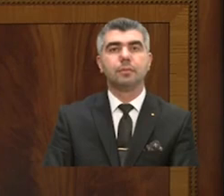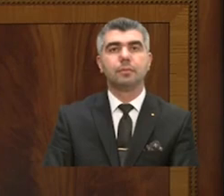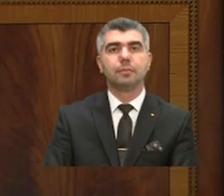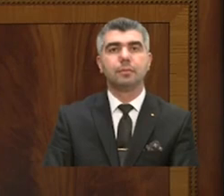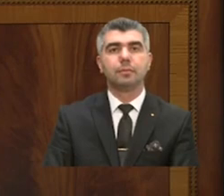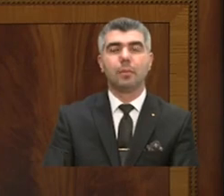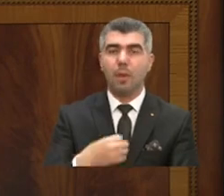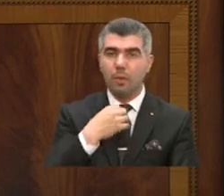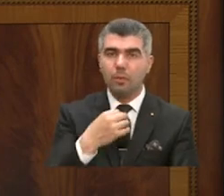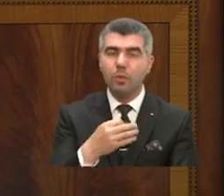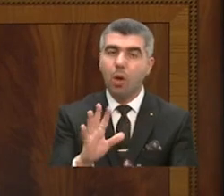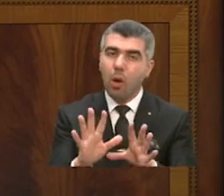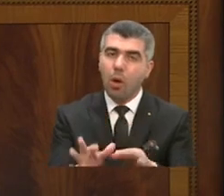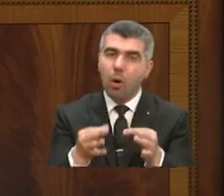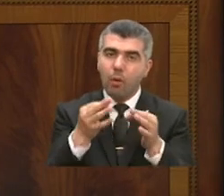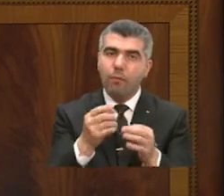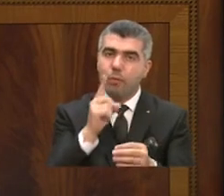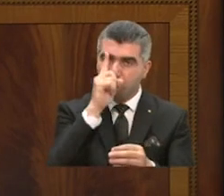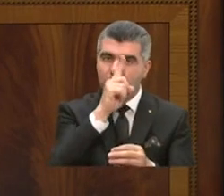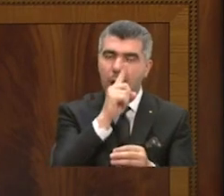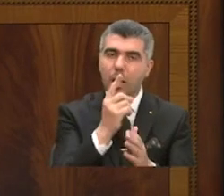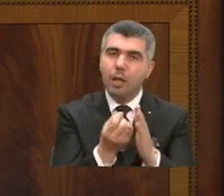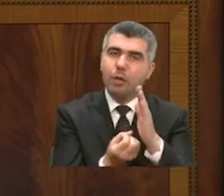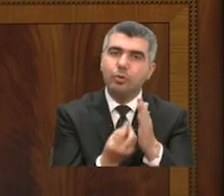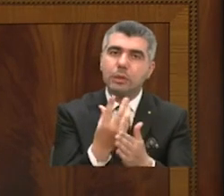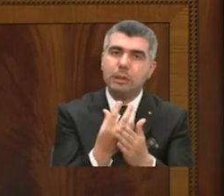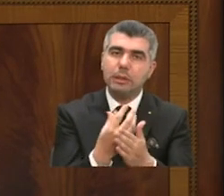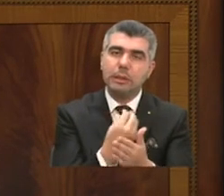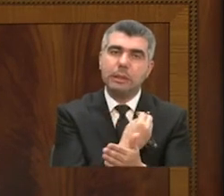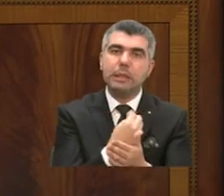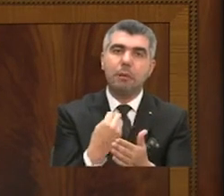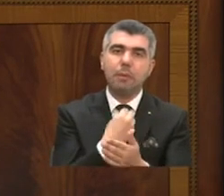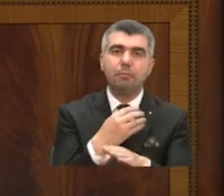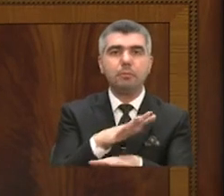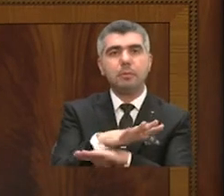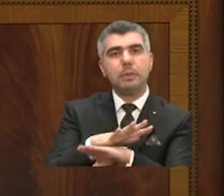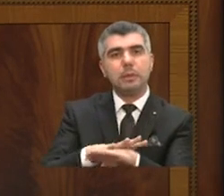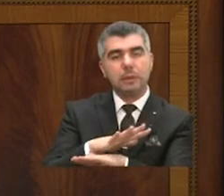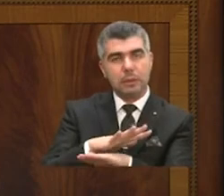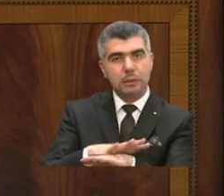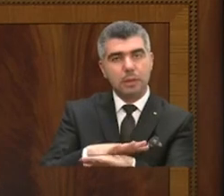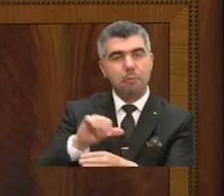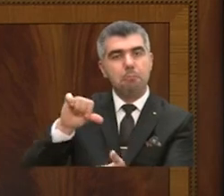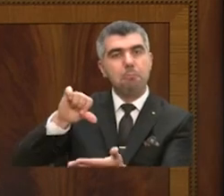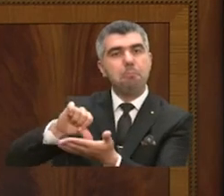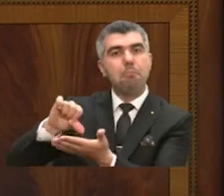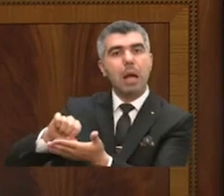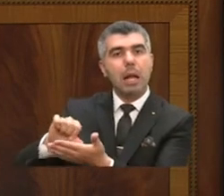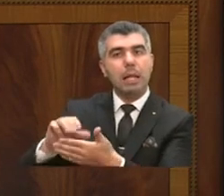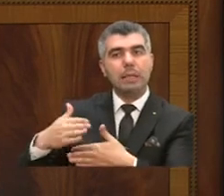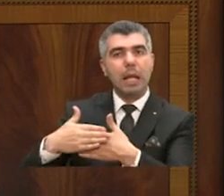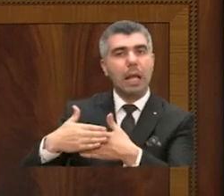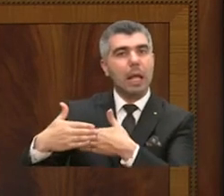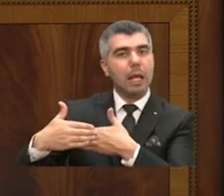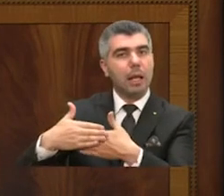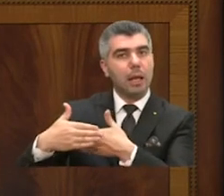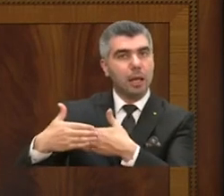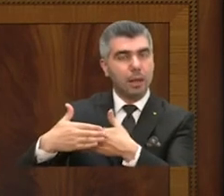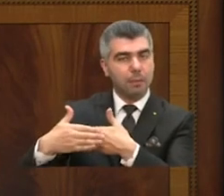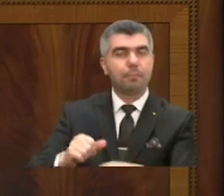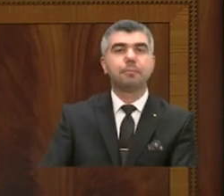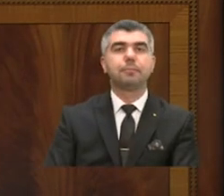هذا علاش غادي نخلقوا ان شاء الله مجموعات صحيه جهويه من مراكز القرب، مكونه من مراكز